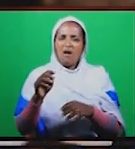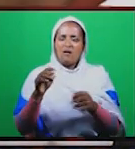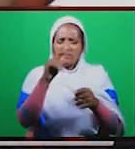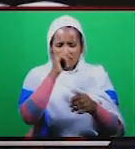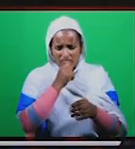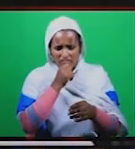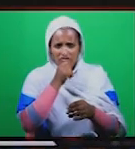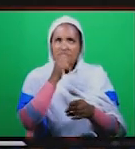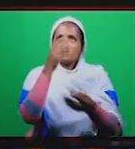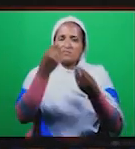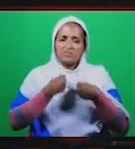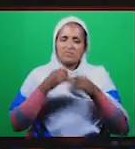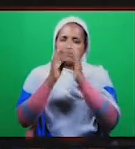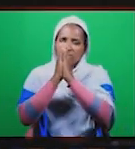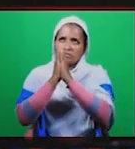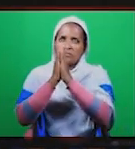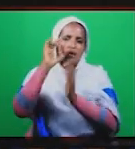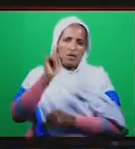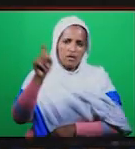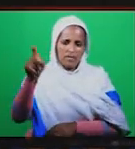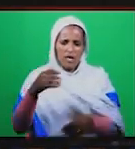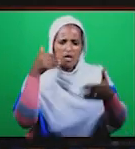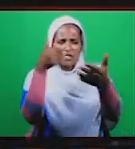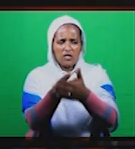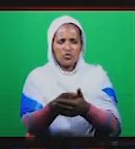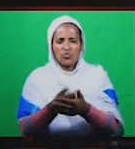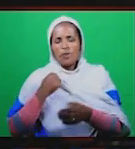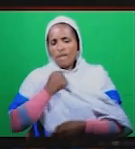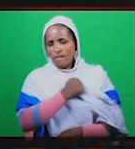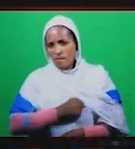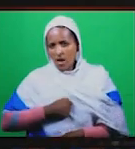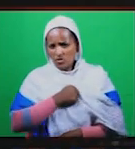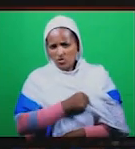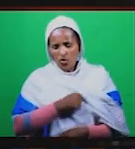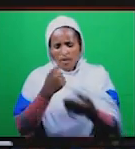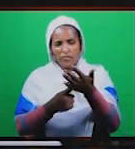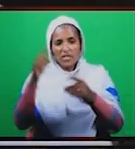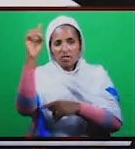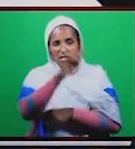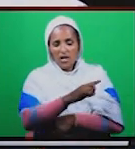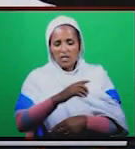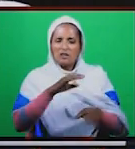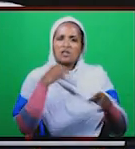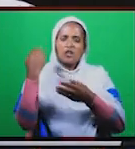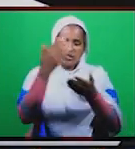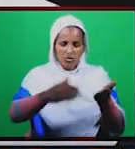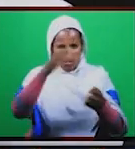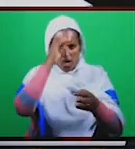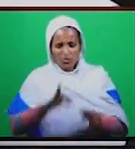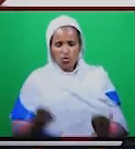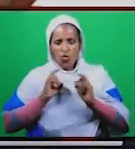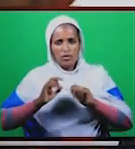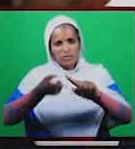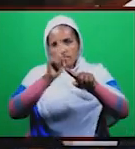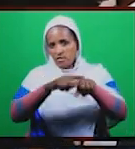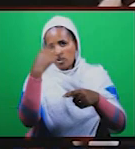መጠን እግዚአብሔር እንዲህ አይነቱን መዓትና እንዲህ አይነቱን መከራ እንዲያስታግስልን በእውነት ተግተን እንጸልያለን።